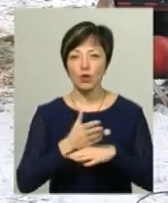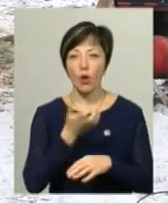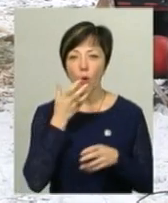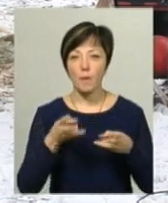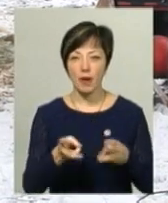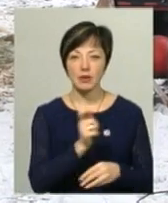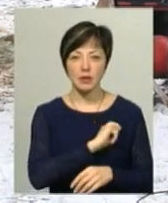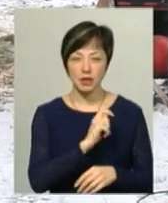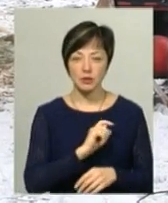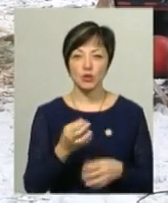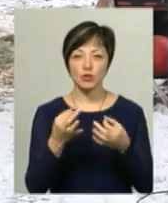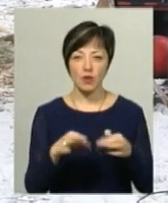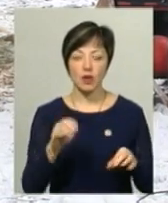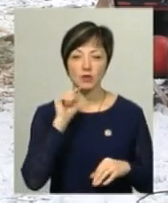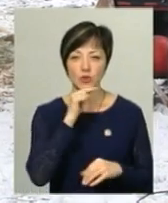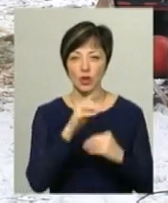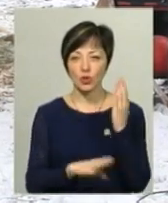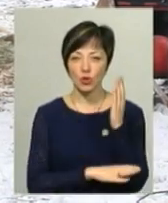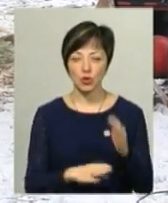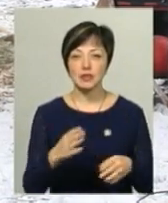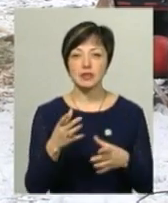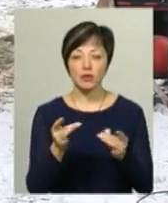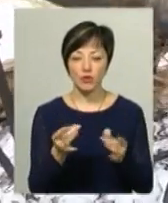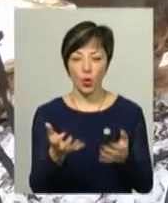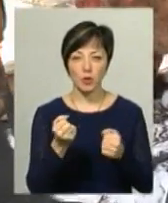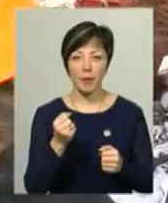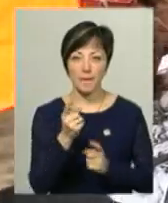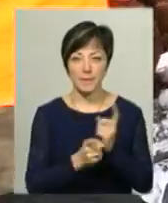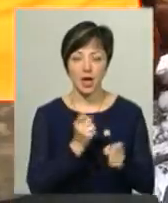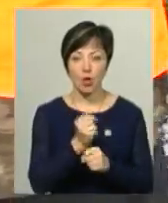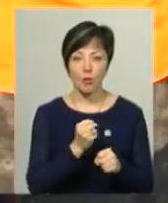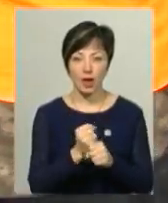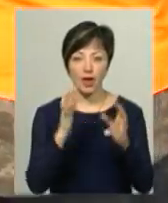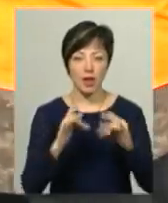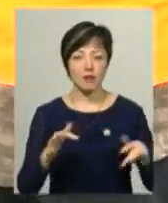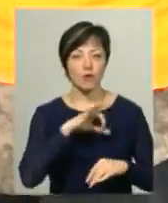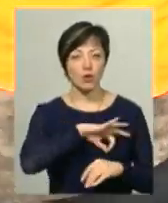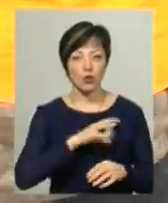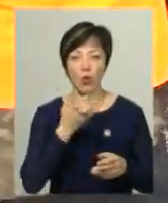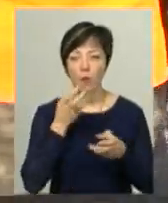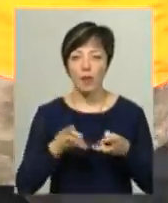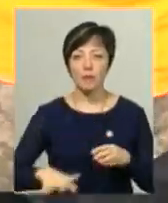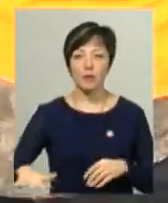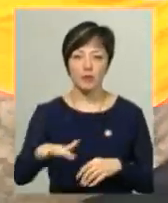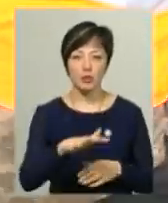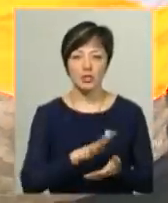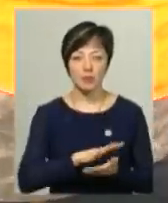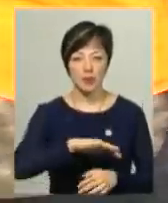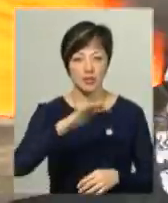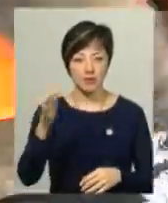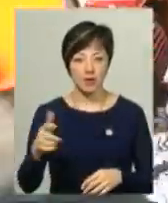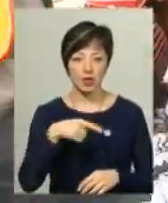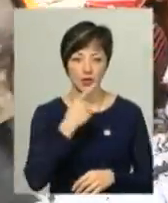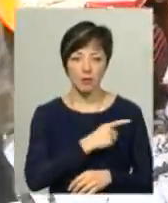лазні дозволяє заощадити на дровах. Частину сировини, отриманої від переробки ялинок та гілля, використовують для опалення приміщень на сміттєзвалищі,